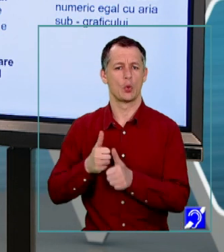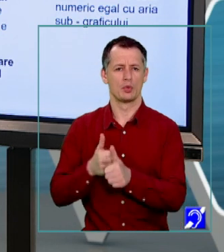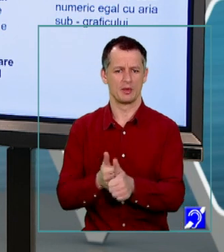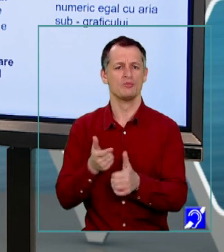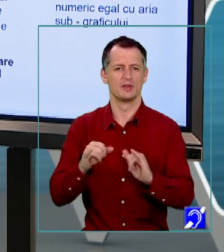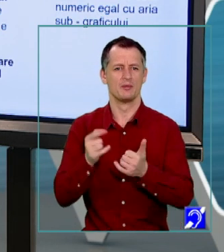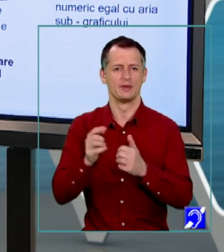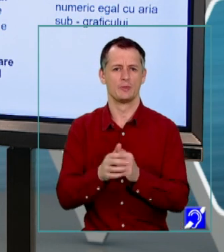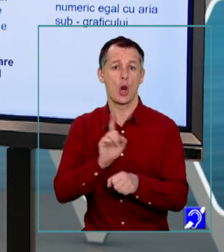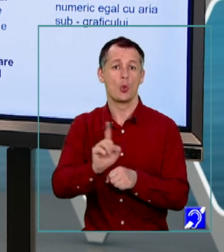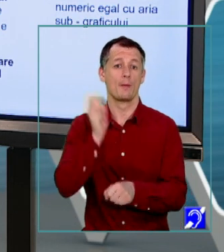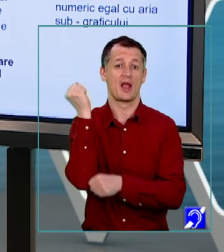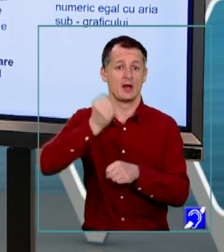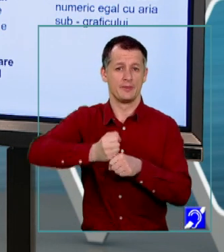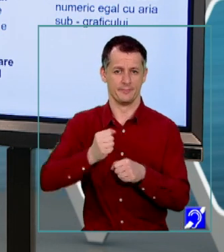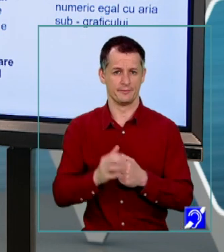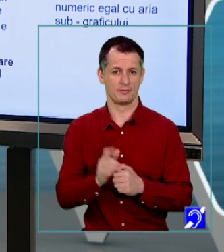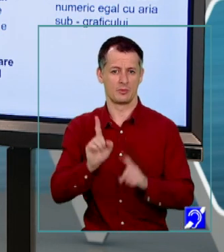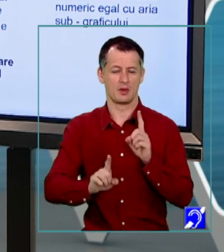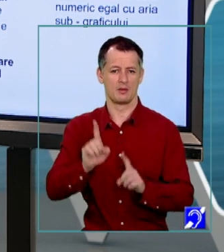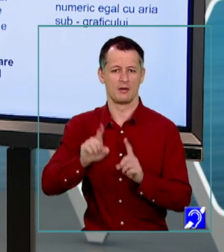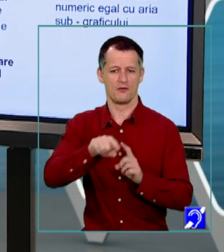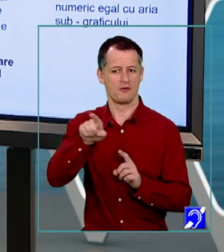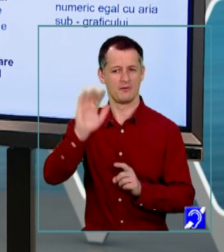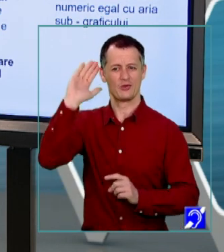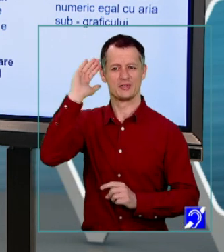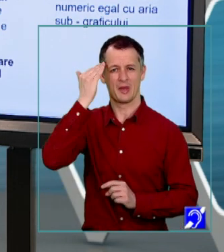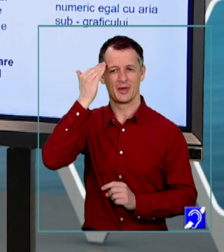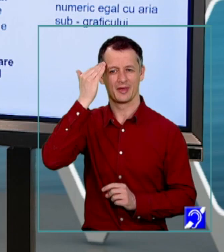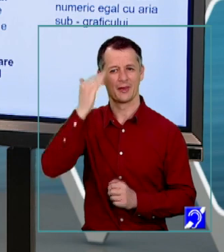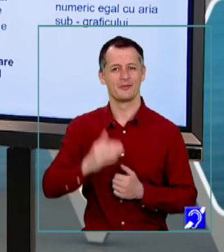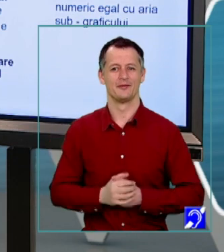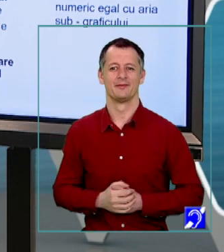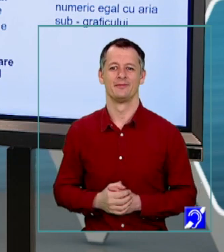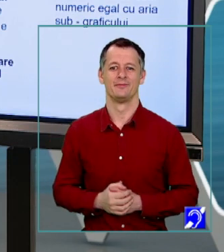lucru mecanic. Lucru mecanic, dacă vă aduceți aminte,